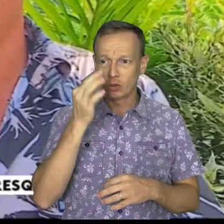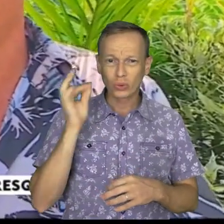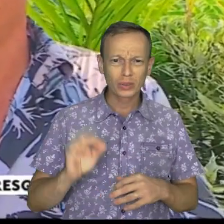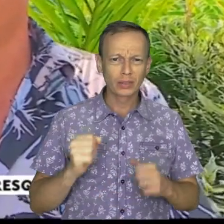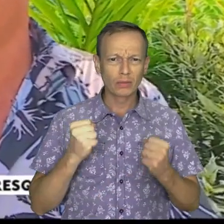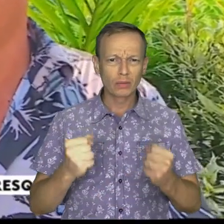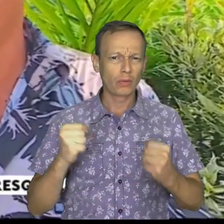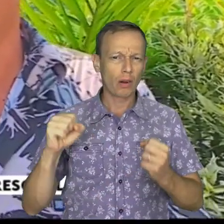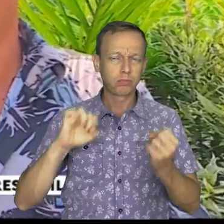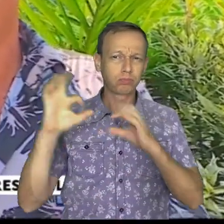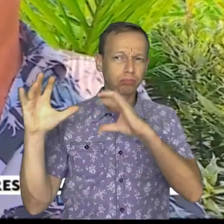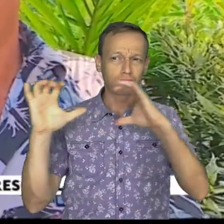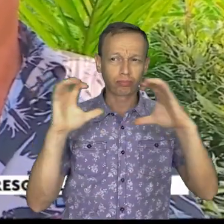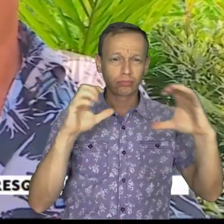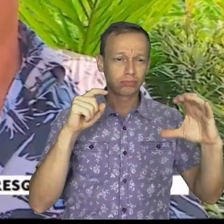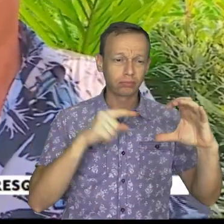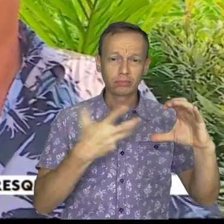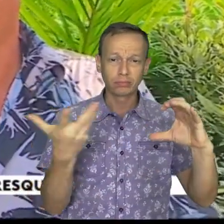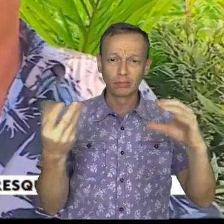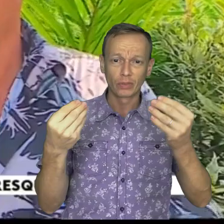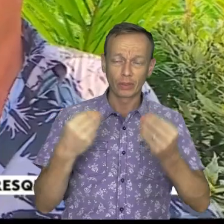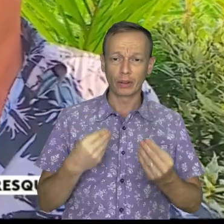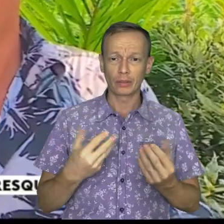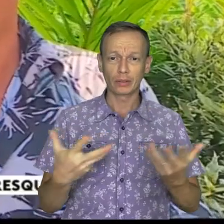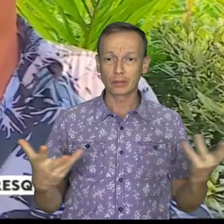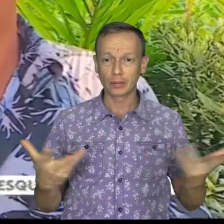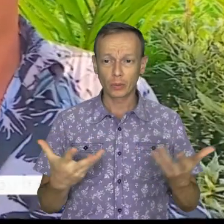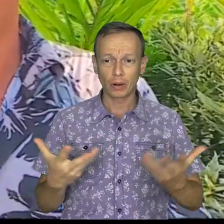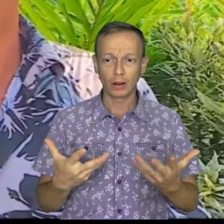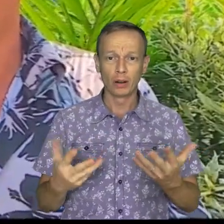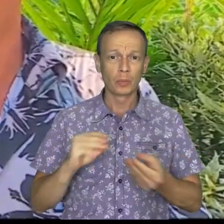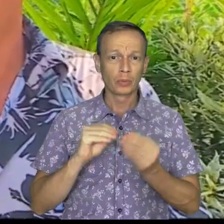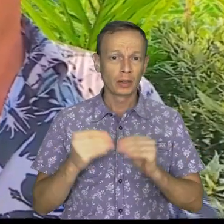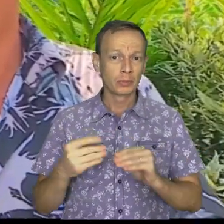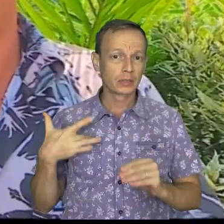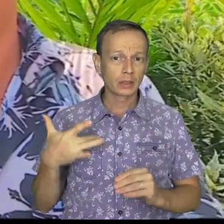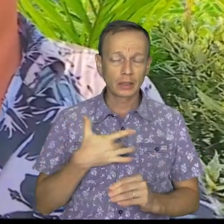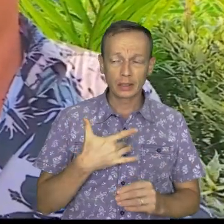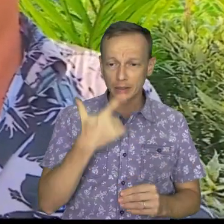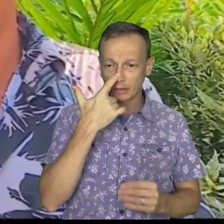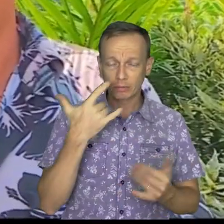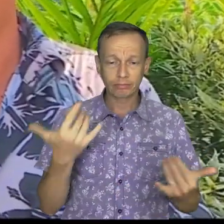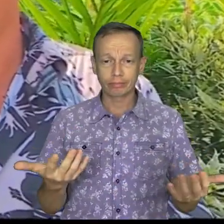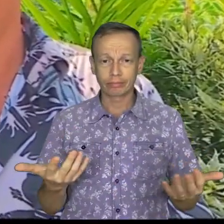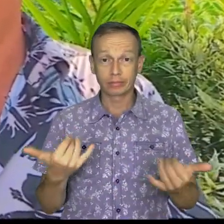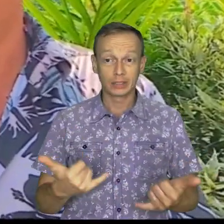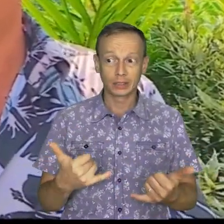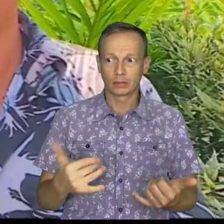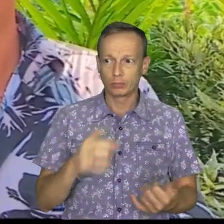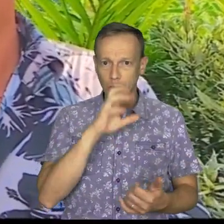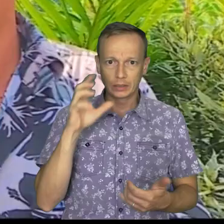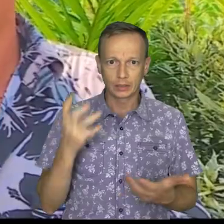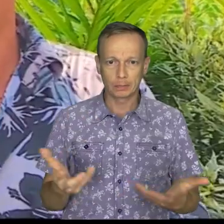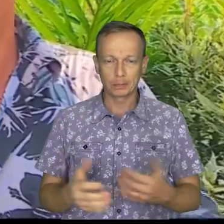cette nocivité quoi, qui vient créer des problèmes de santé ici chez nous quoi, à